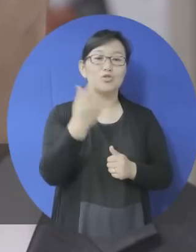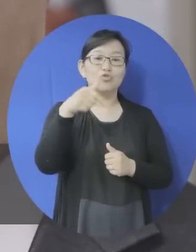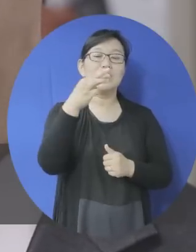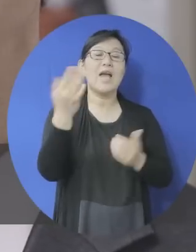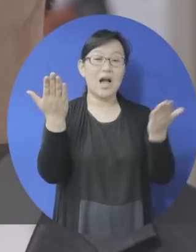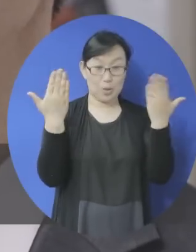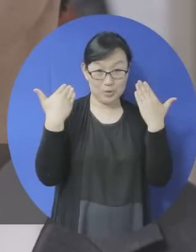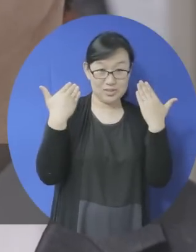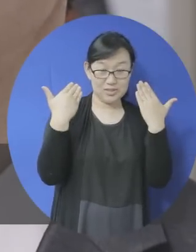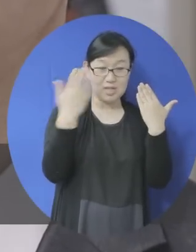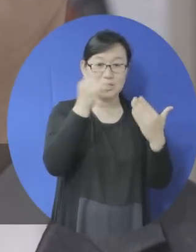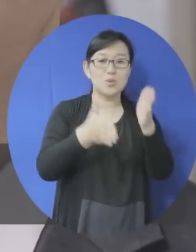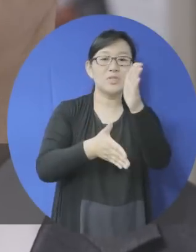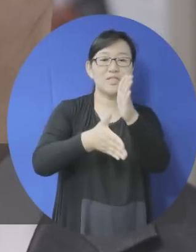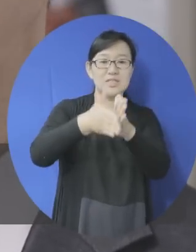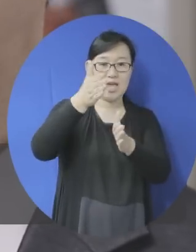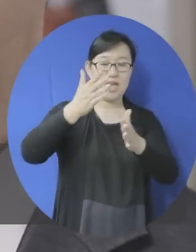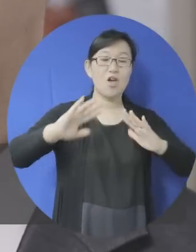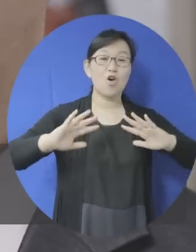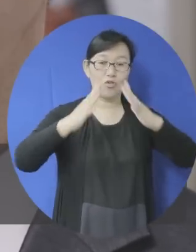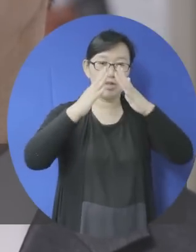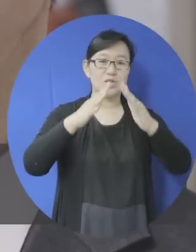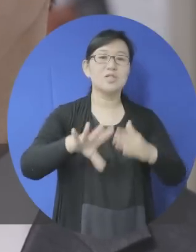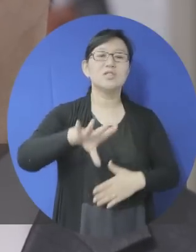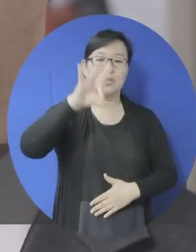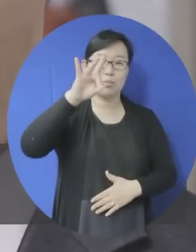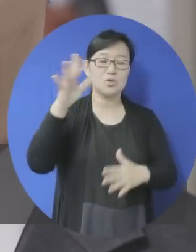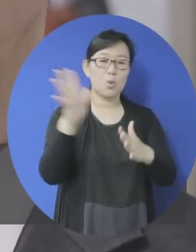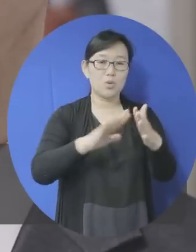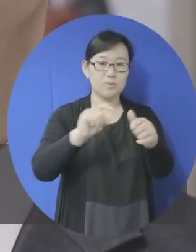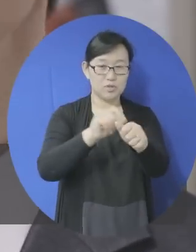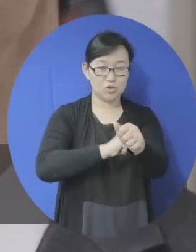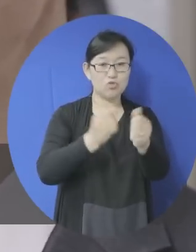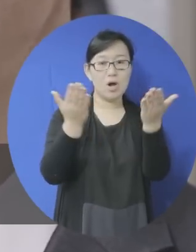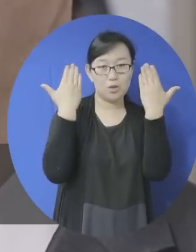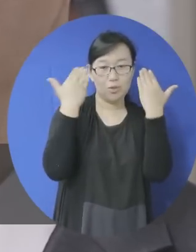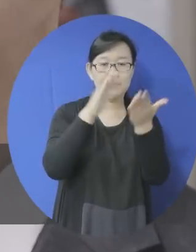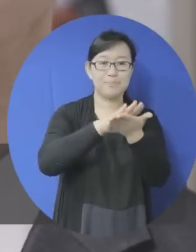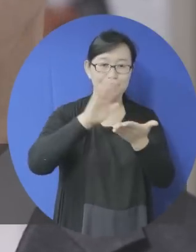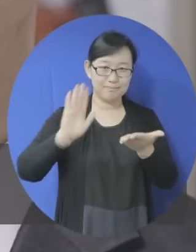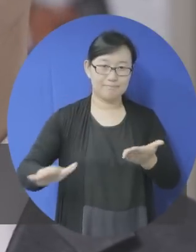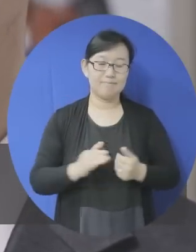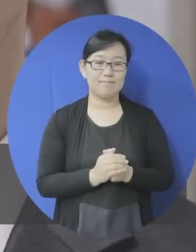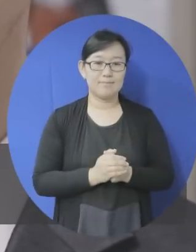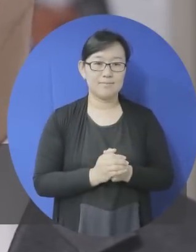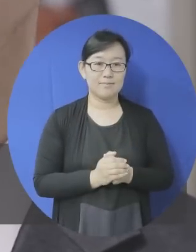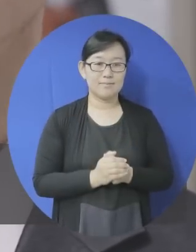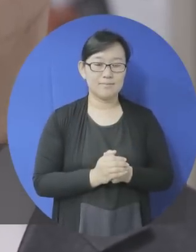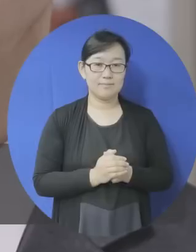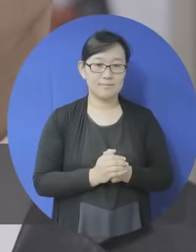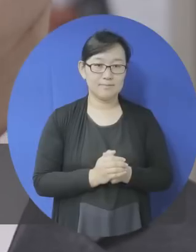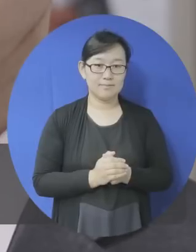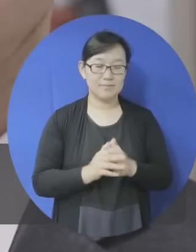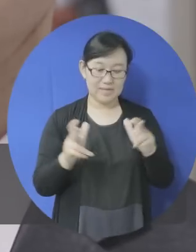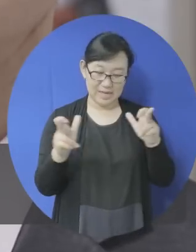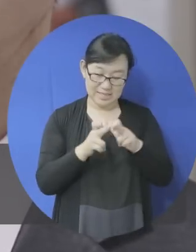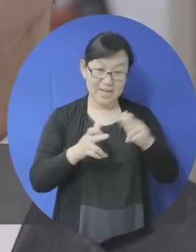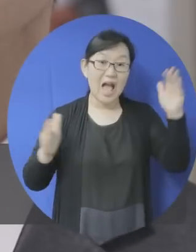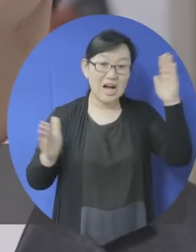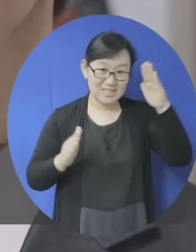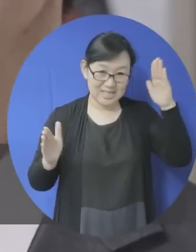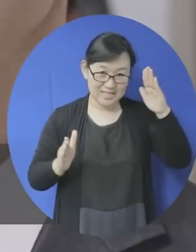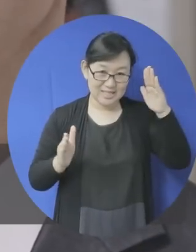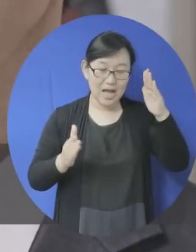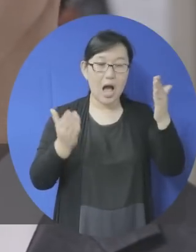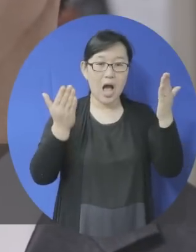예, 세종누리학교는 세종시에 지어진 첫 번째 공립특수학교입니다.